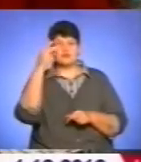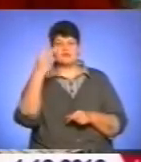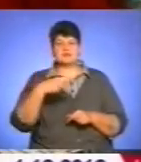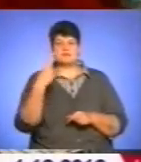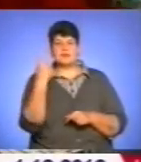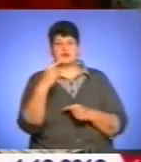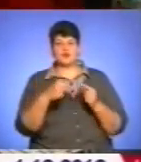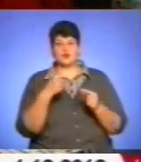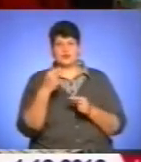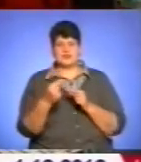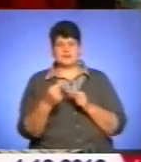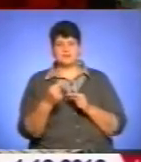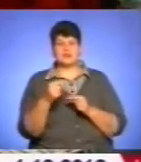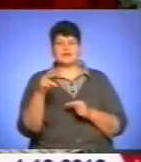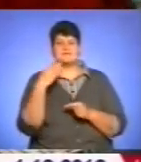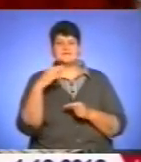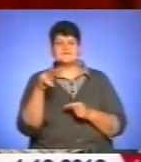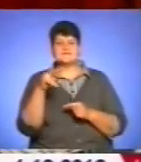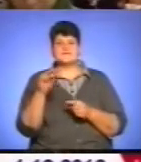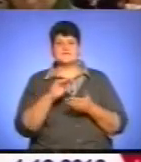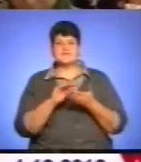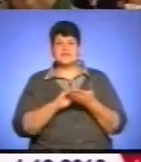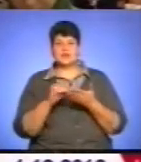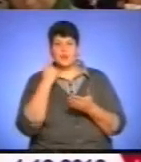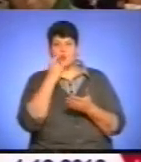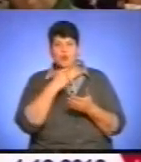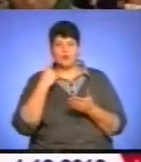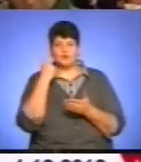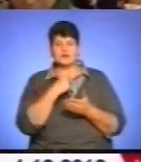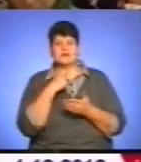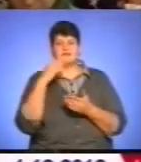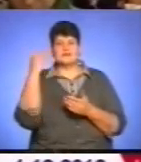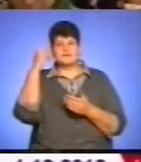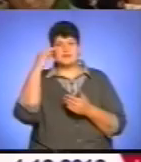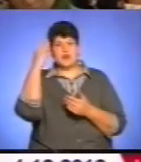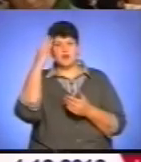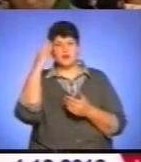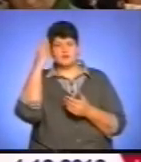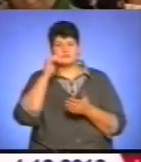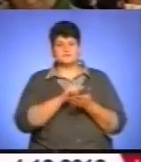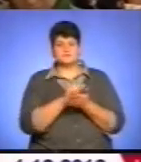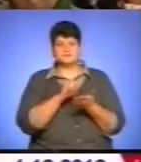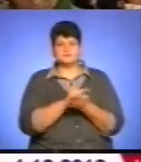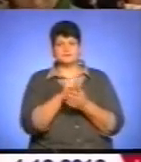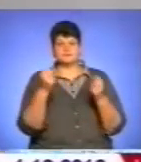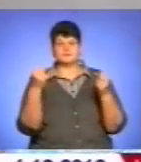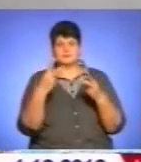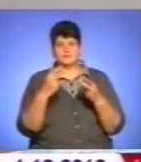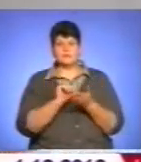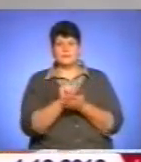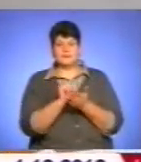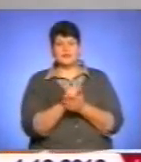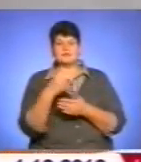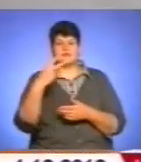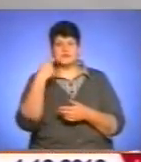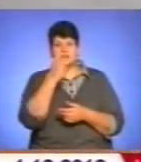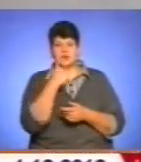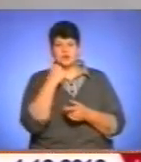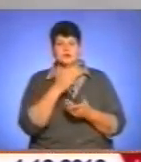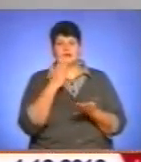століття? Філологи, історики і філософи друкують свої дослідження у спеціалізованих виданнях. За 20 років науковий світ сколихнули